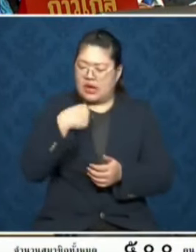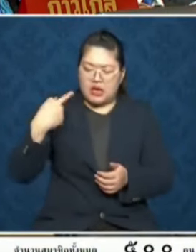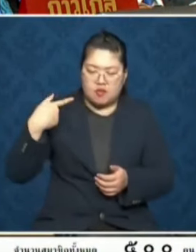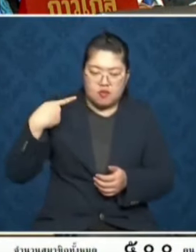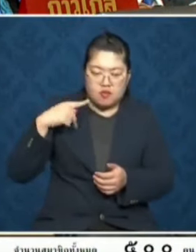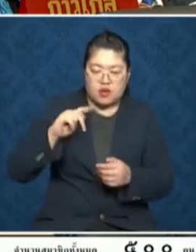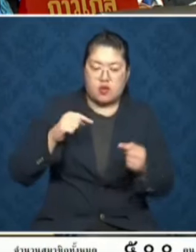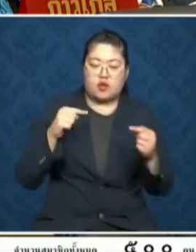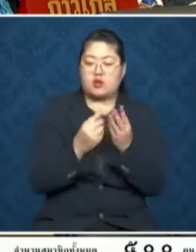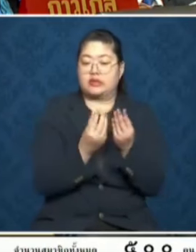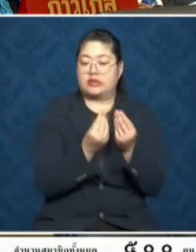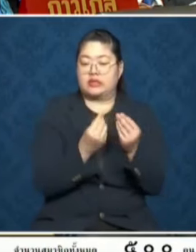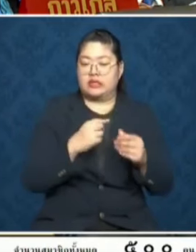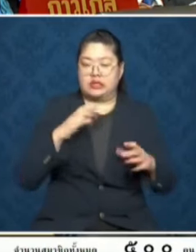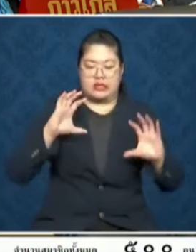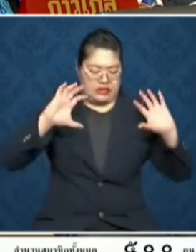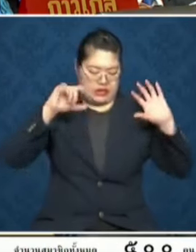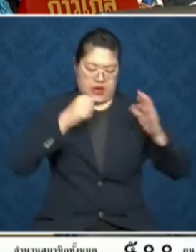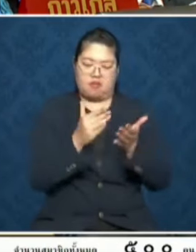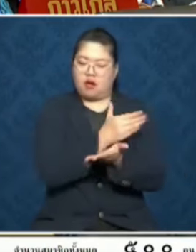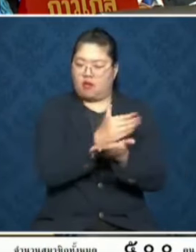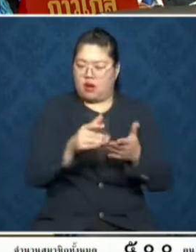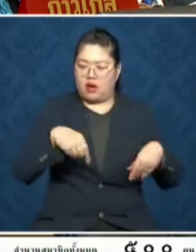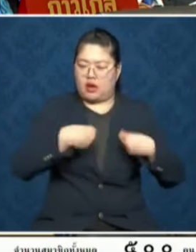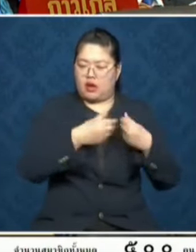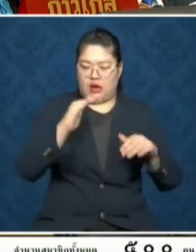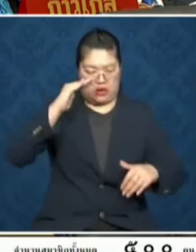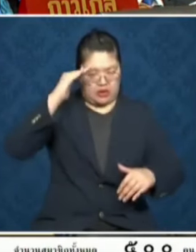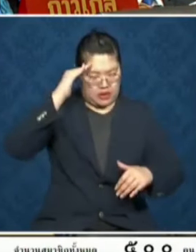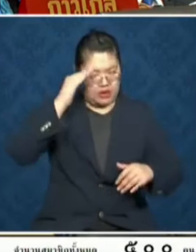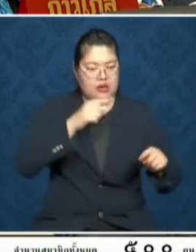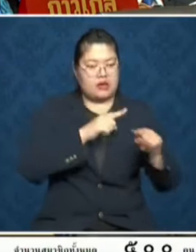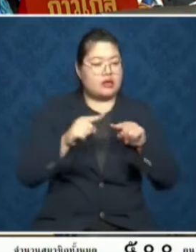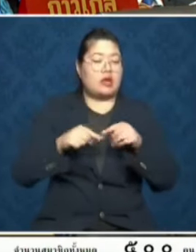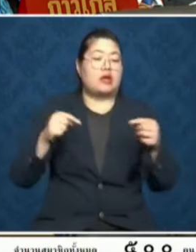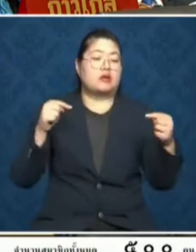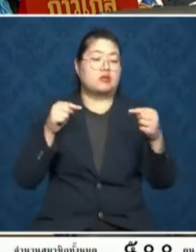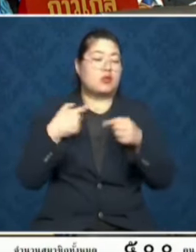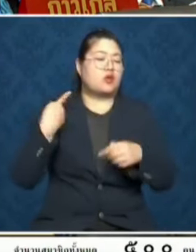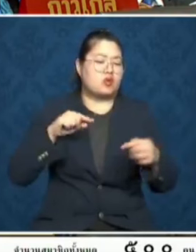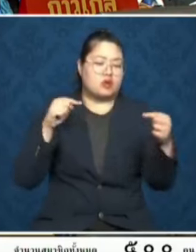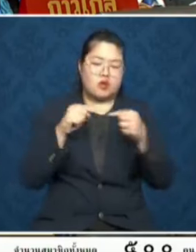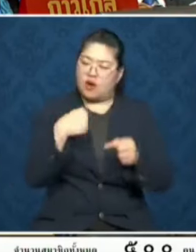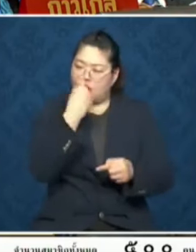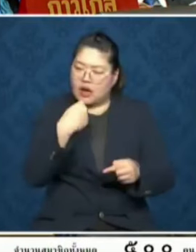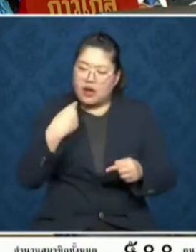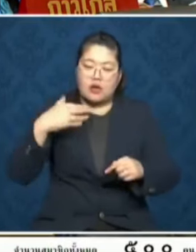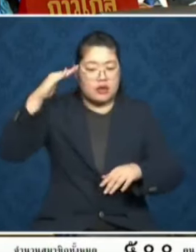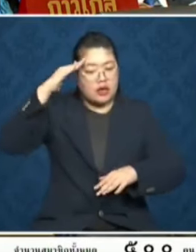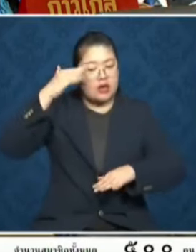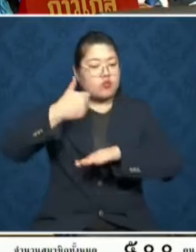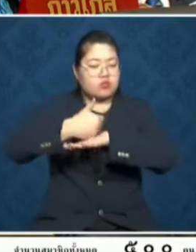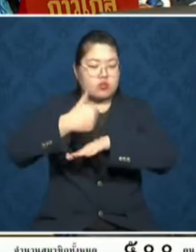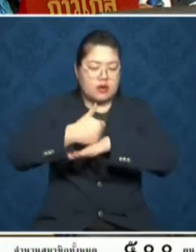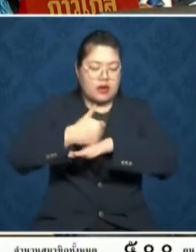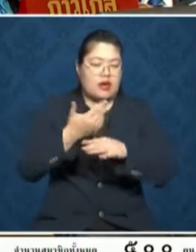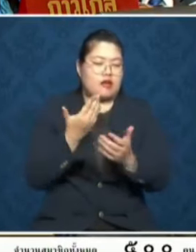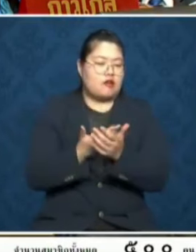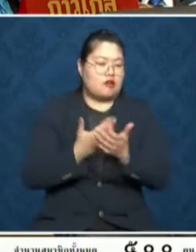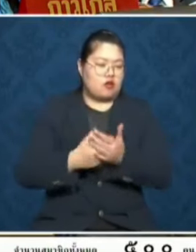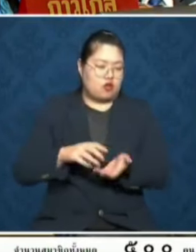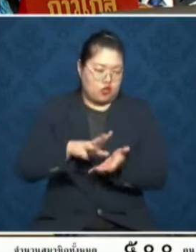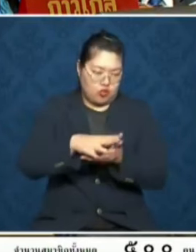การเอาที่ดินรัฐไปจัดสรรให้กำลังพลก็เห็นจะมีแต่นายทหารระดับผู้บังคับบัญชาเท่านั้นที่หากิน